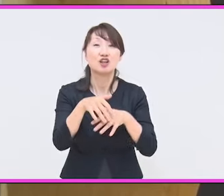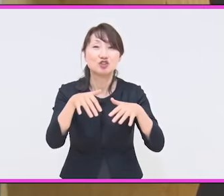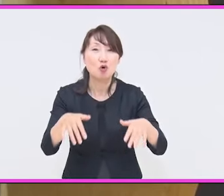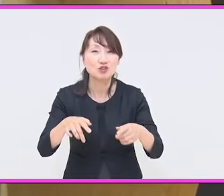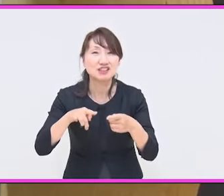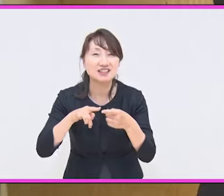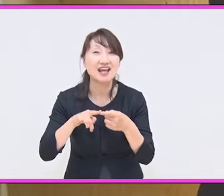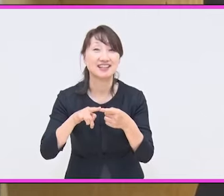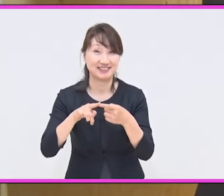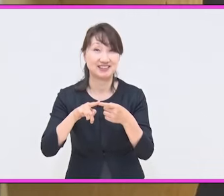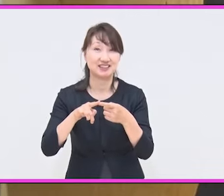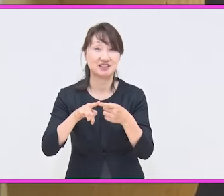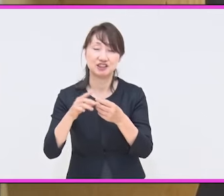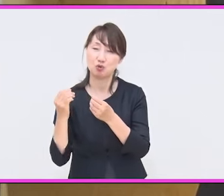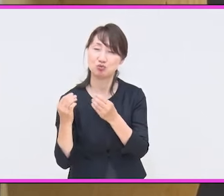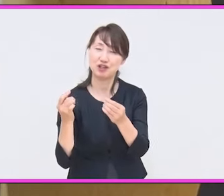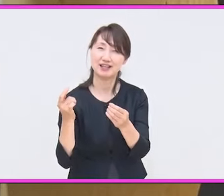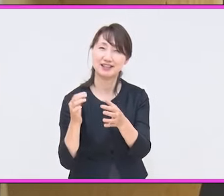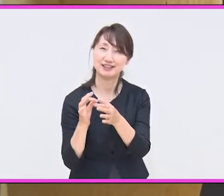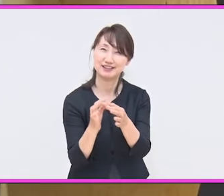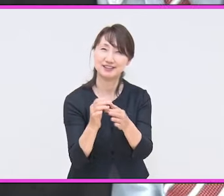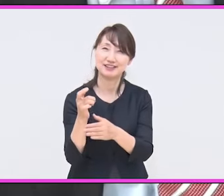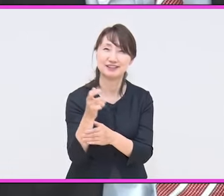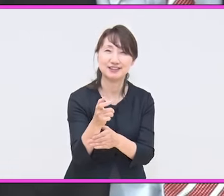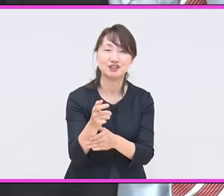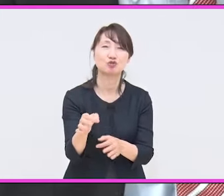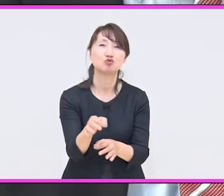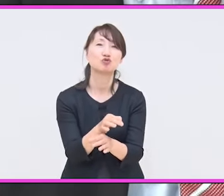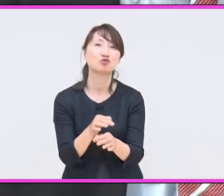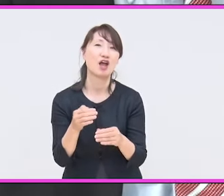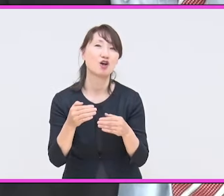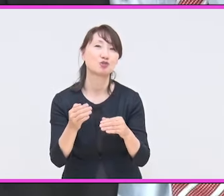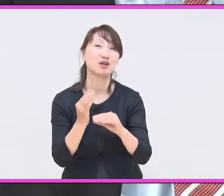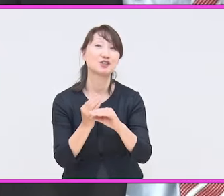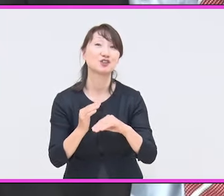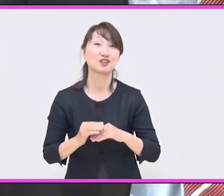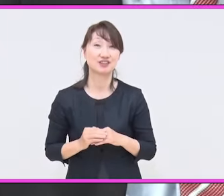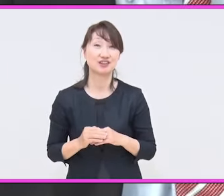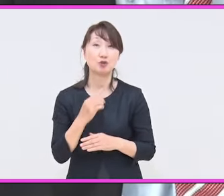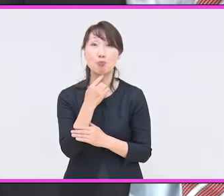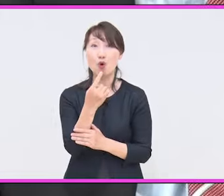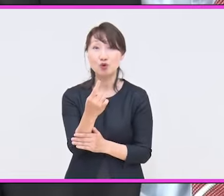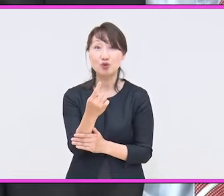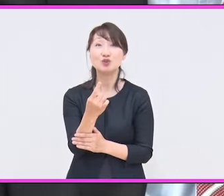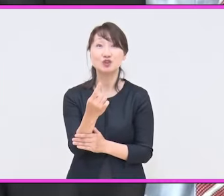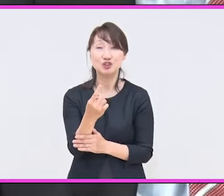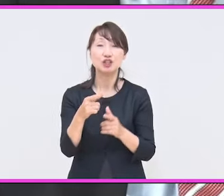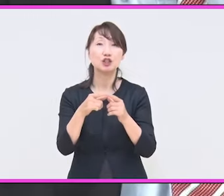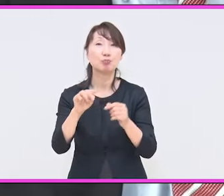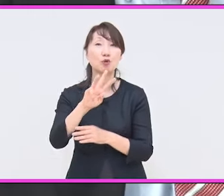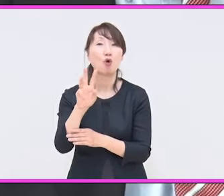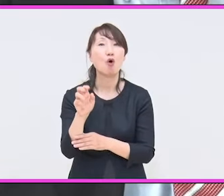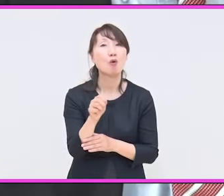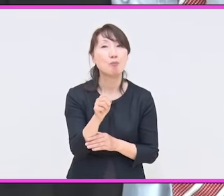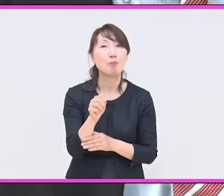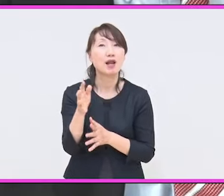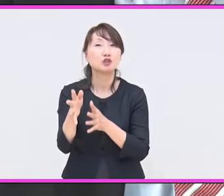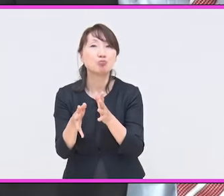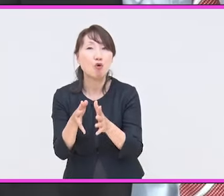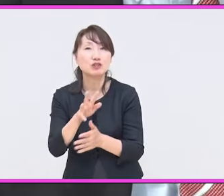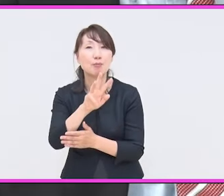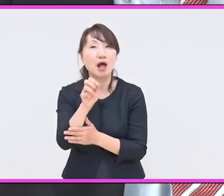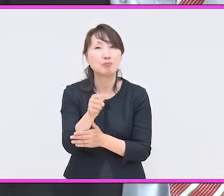にそれから持続的に運営していると。それからもう一つ、日本のパラスポーツパラリンピックの